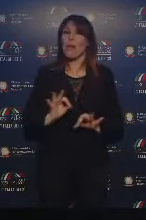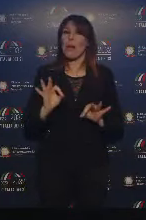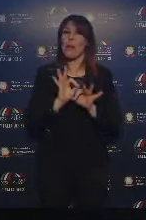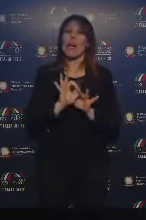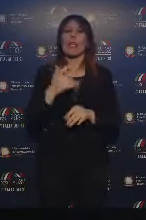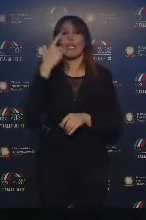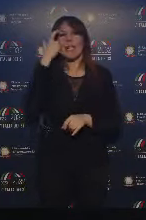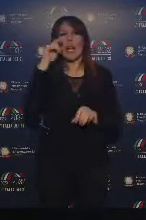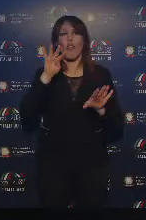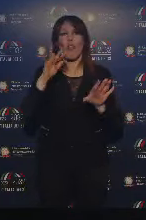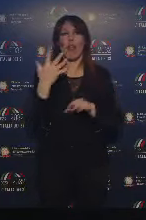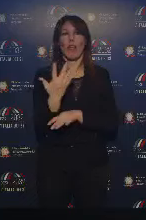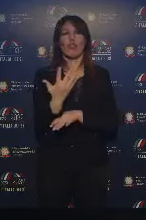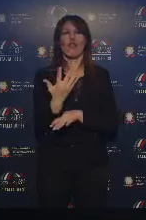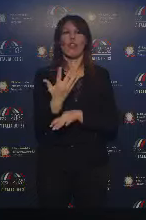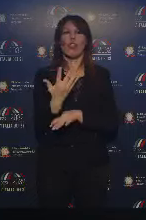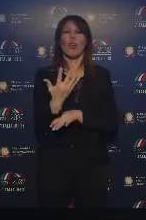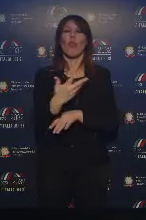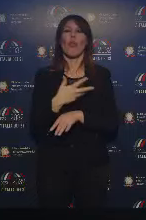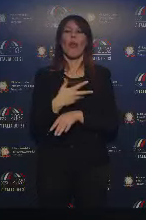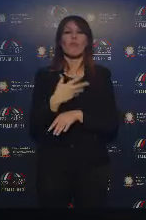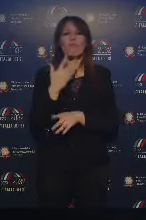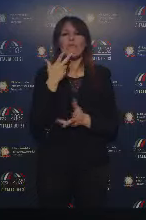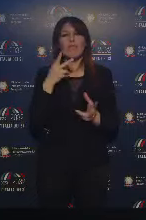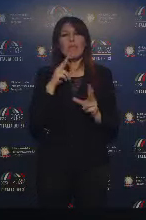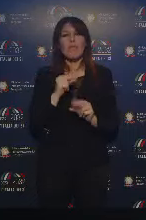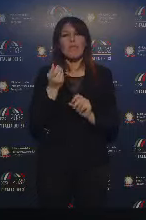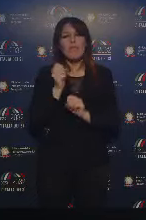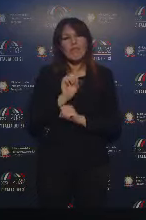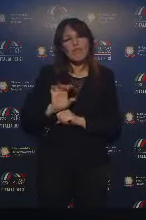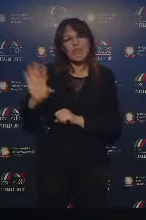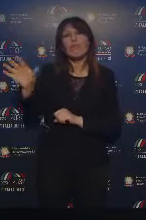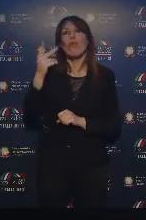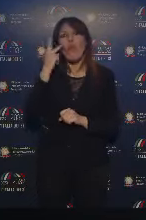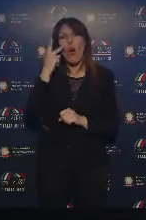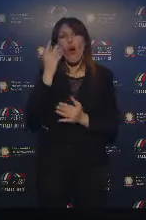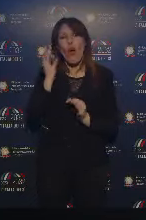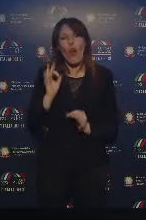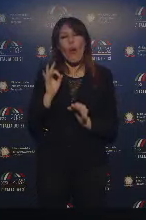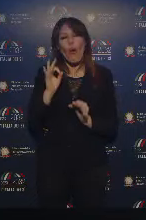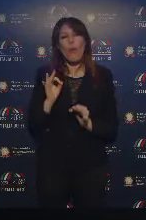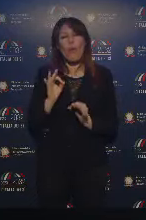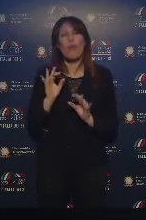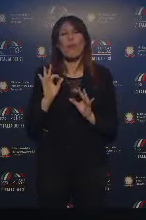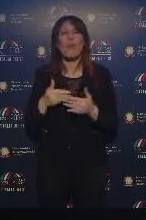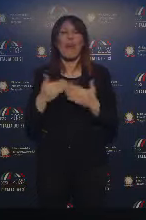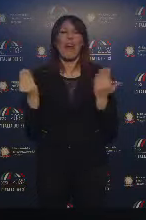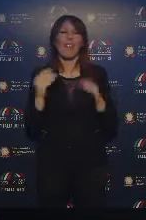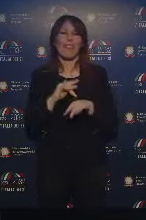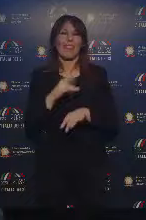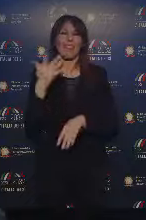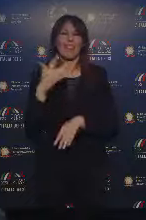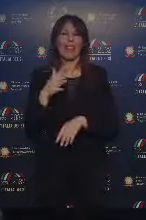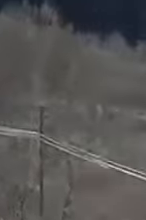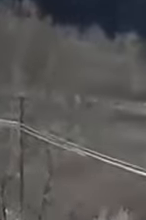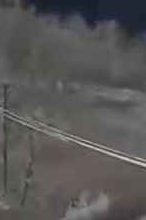95 ripeto mi piace farlo vedere perché ci siamo stati proprio questa